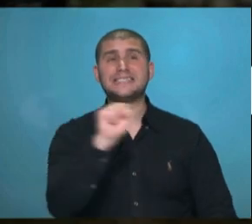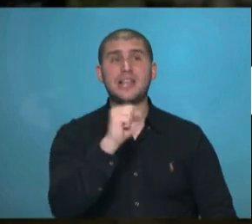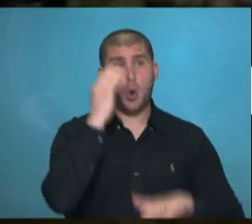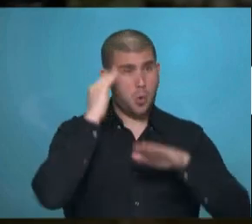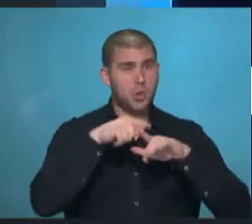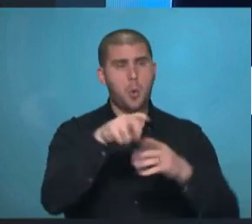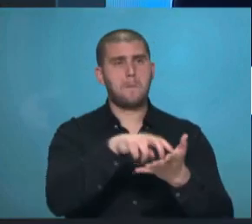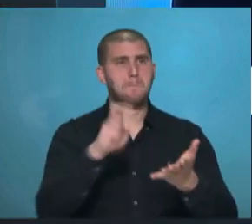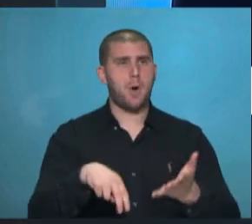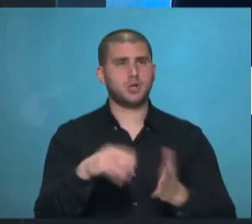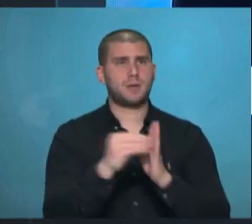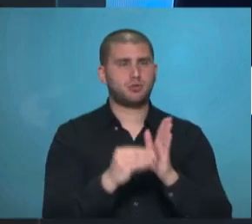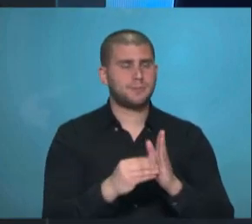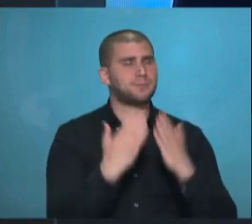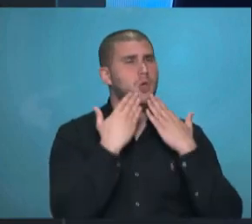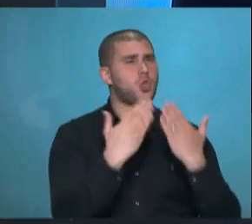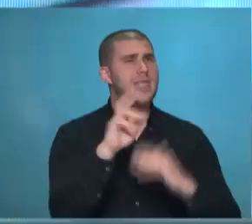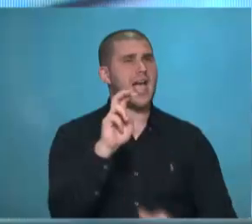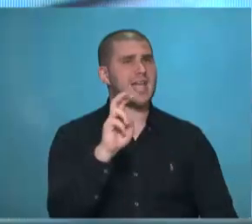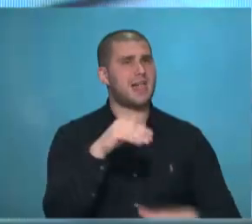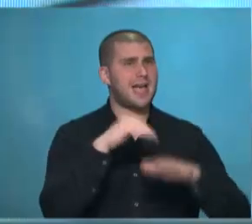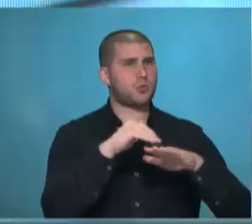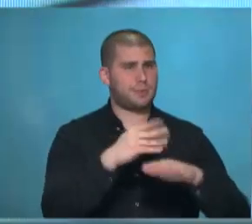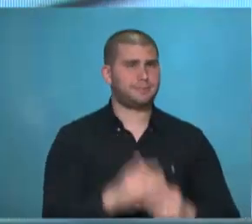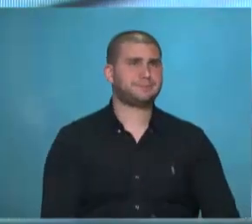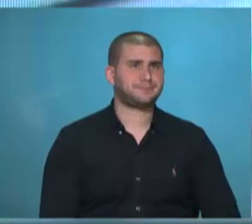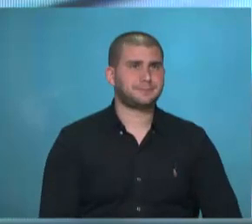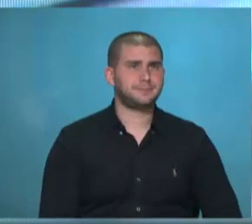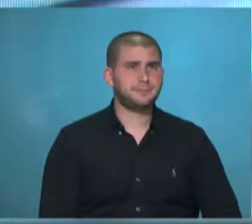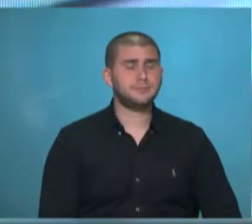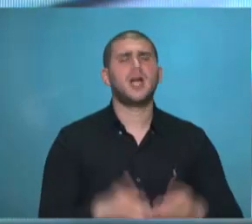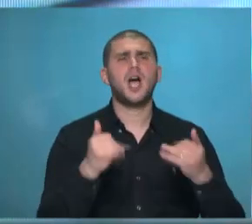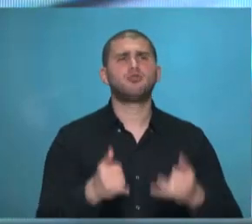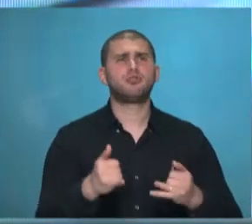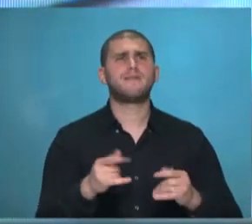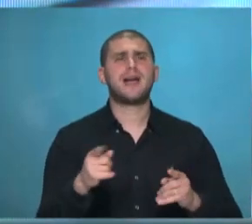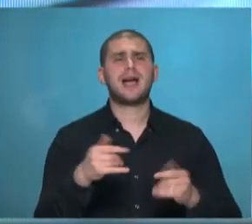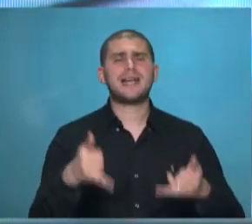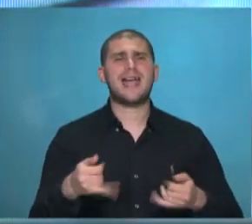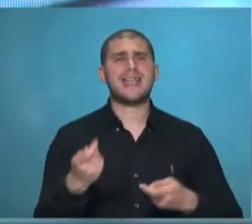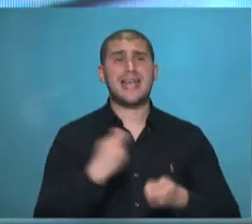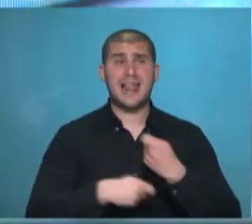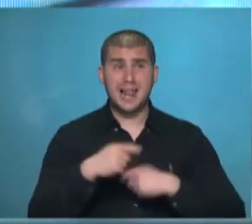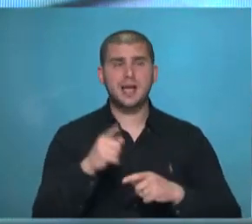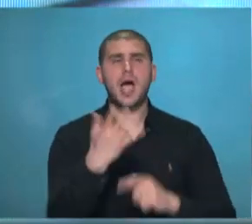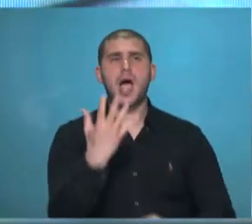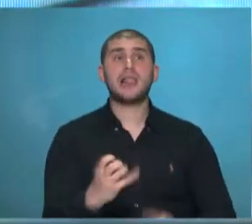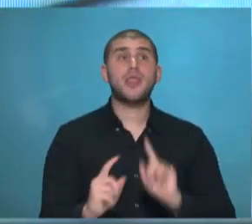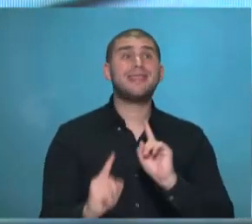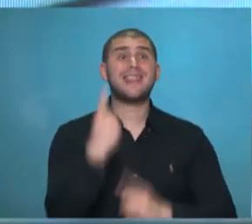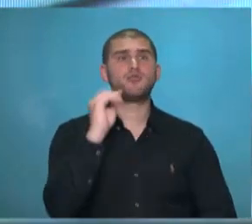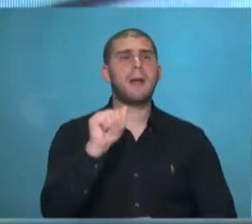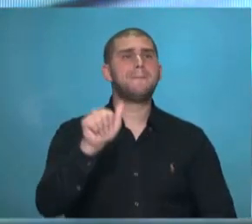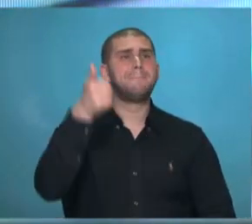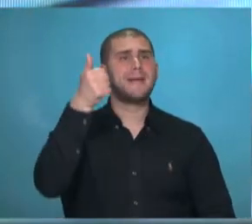פורש מהרשימה. תודה רבה עקיבא על העדכונים שלך משם. עכשיו למוסף כאן כלכלי, במרכזו הקלטות נדירות של בכיר